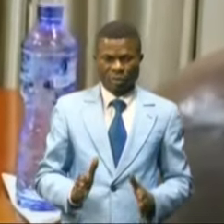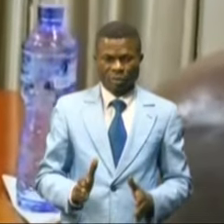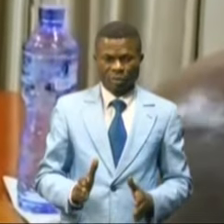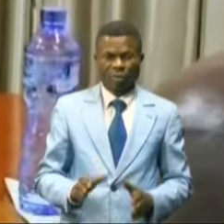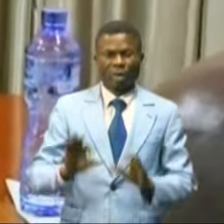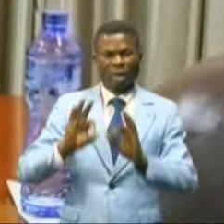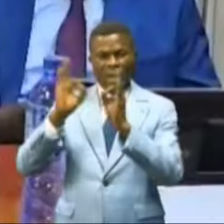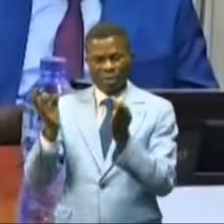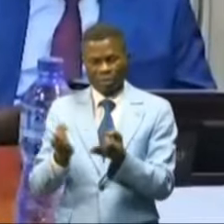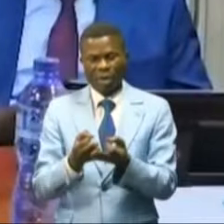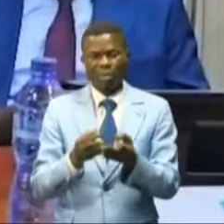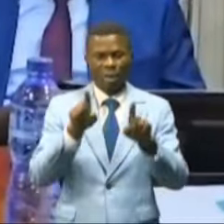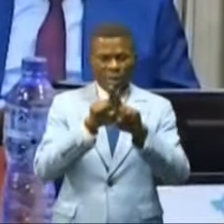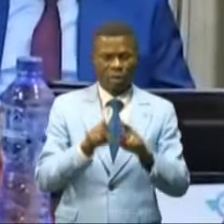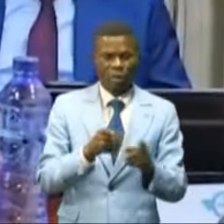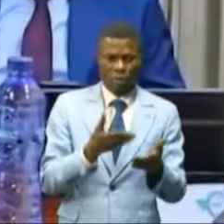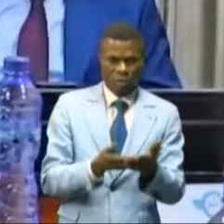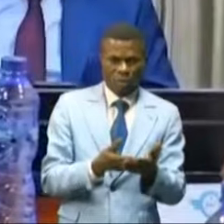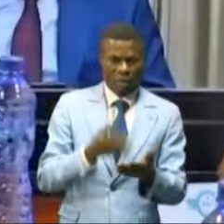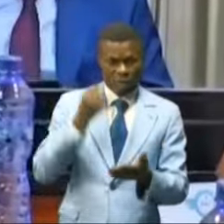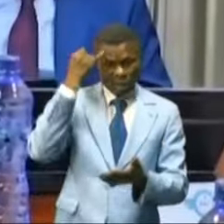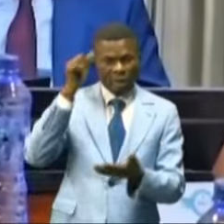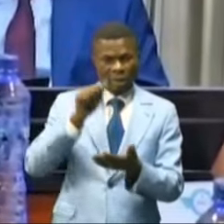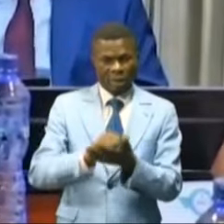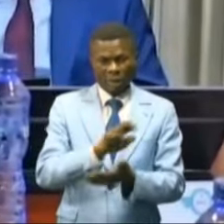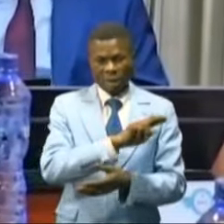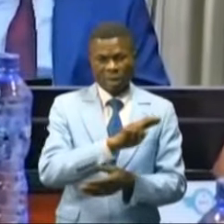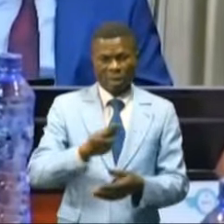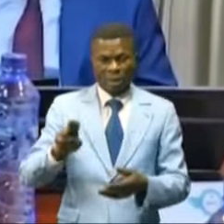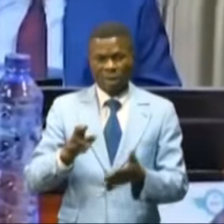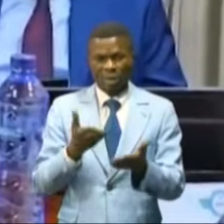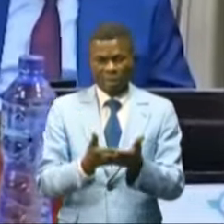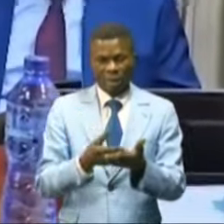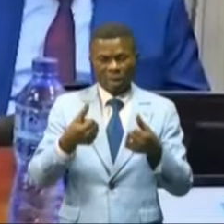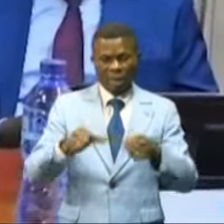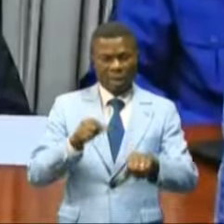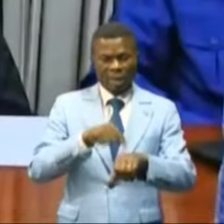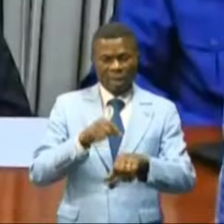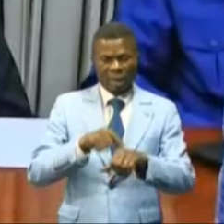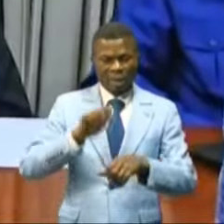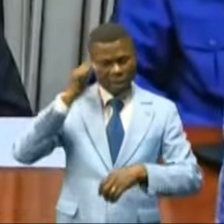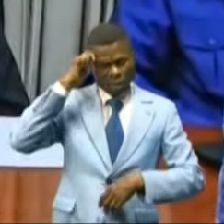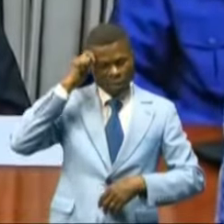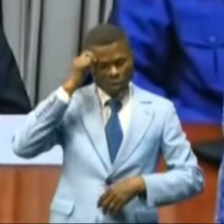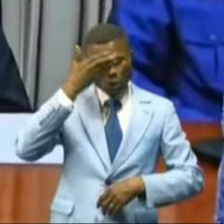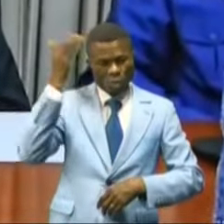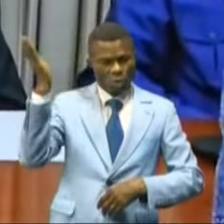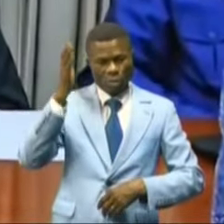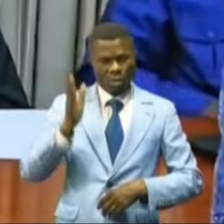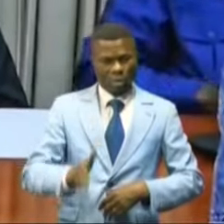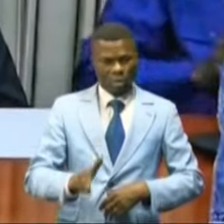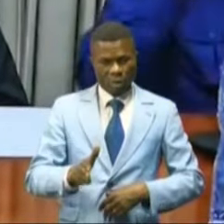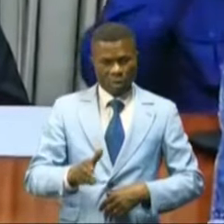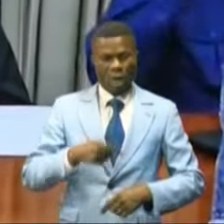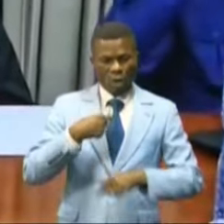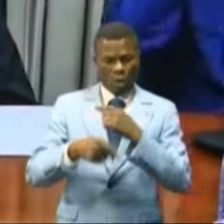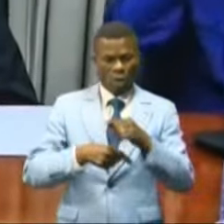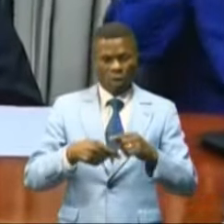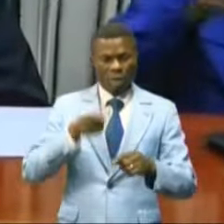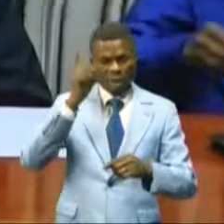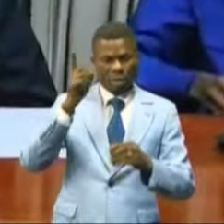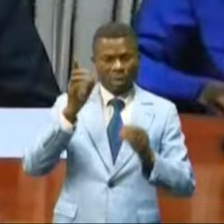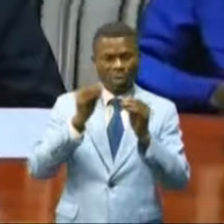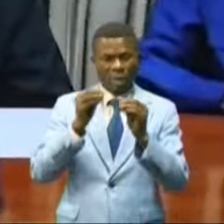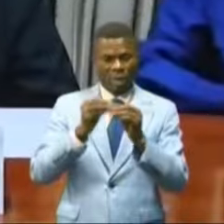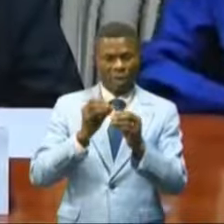familles dépendantes. Le 24 mai 2023 restera une date mémorable ayant marqué la tenue des premières